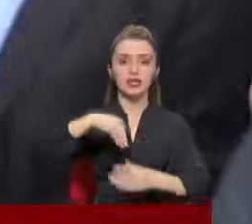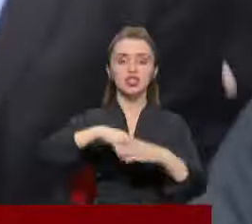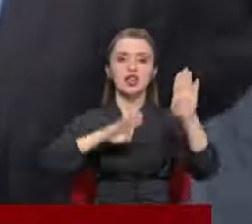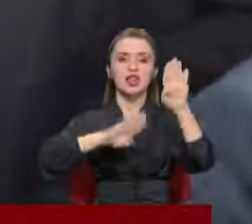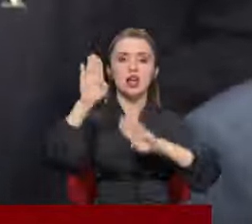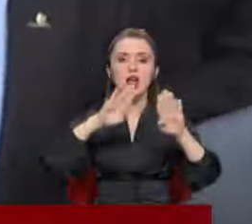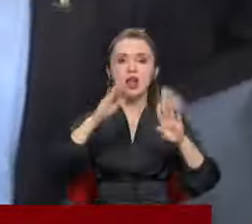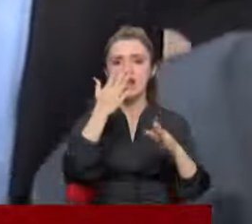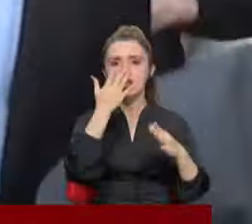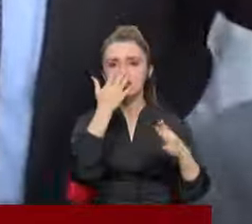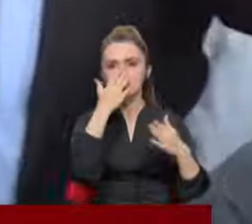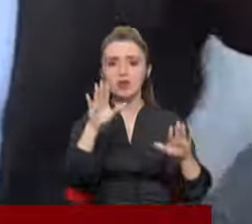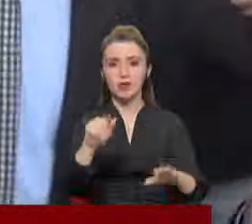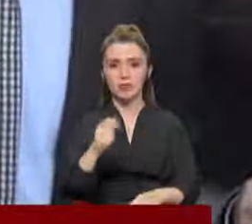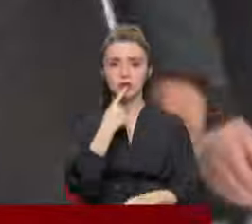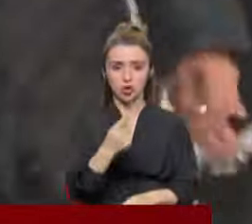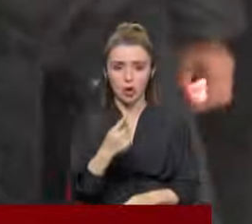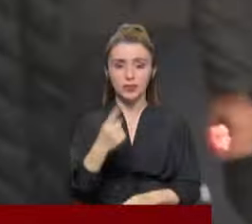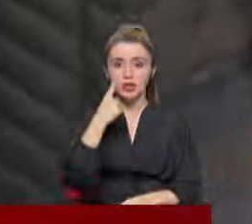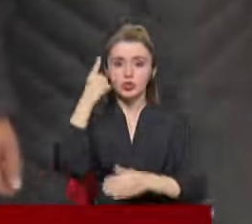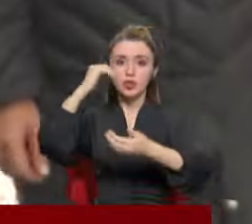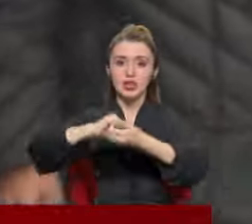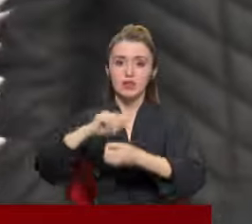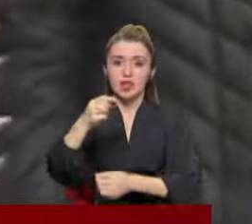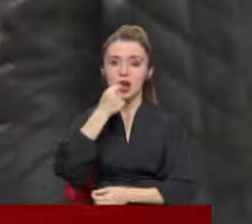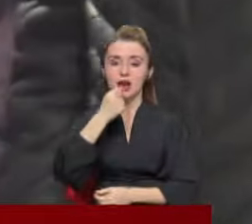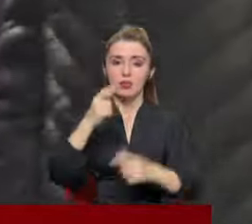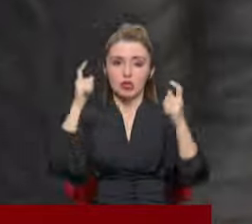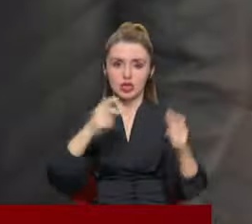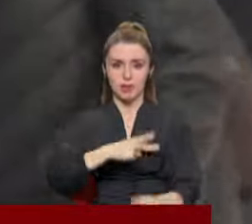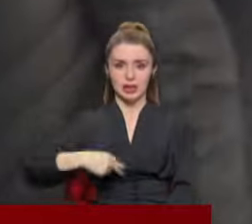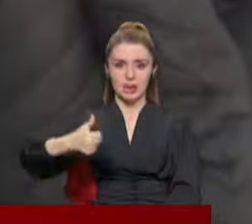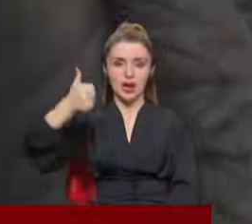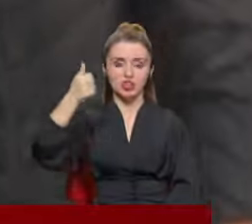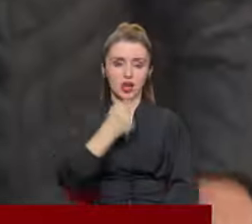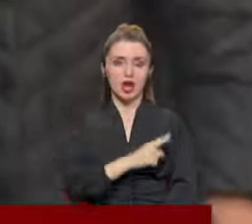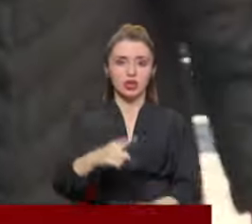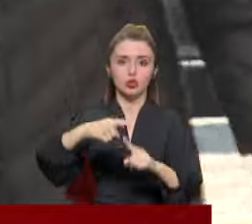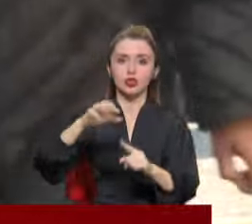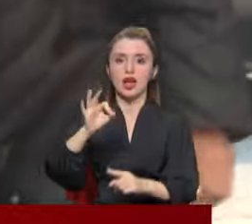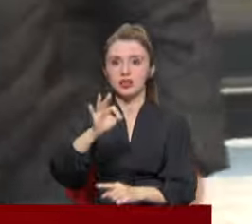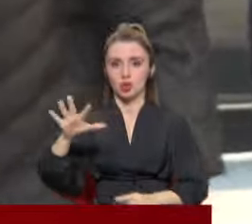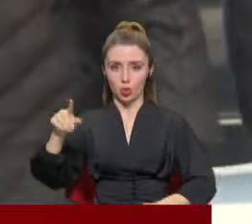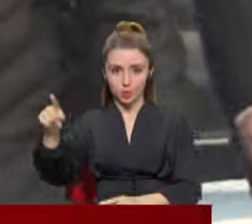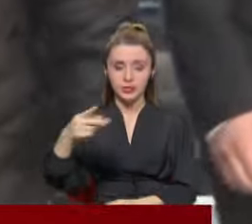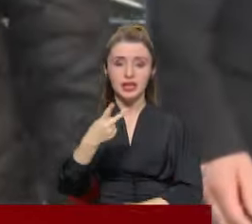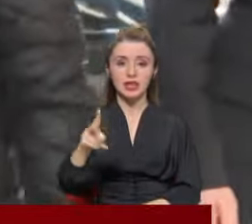ihaleleri şeffaf hale getirdik vurgusu yaparken Cumhur İttifakı'nın Ankara Büyükşehir Belediye Başkan adayı Turgut Altınok'un